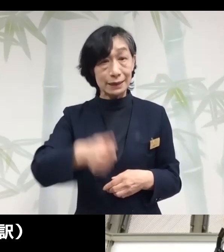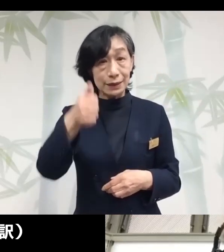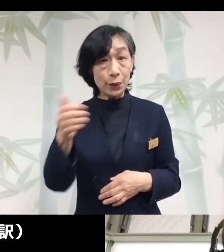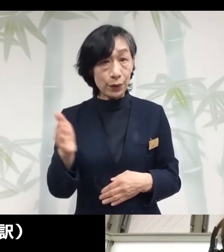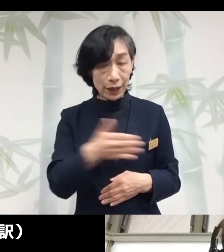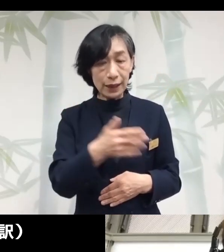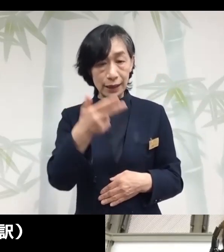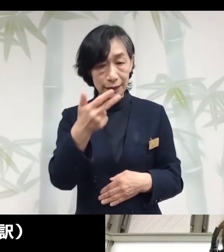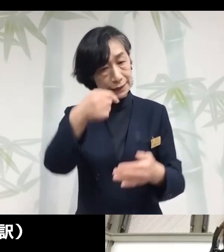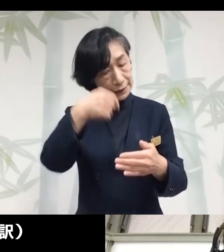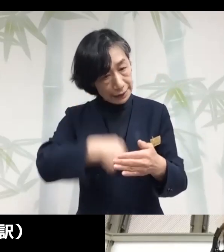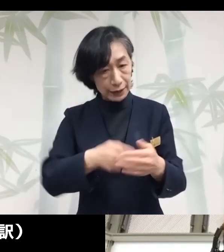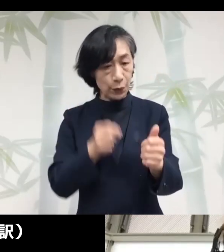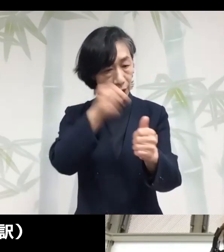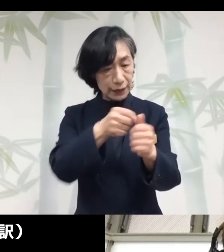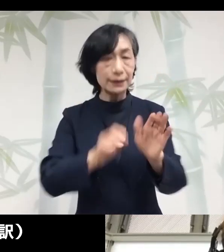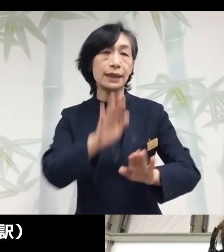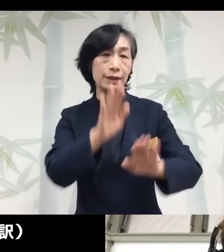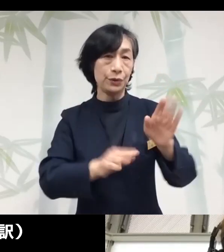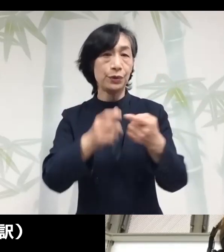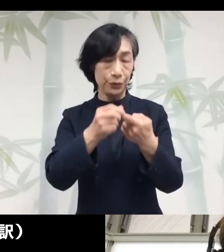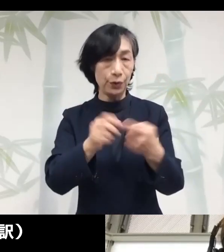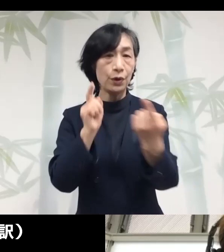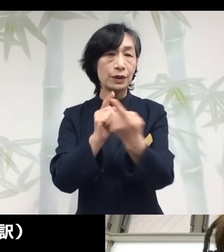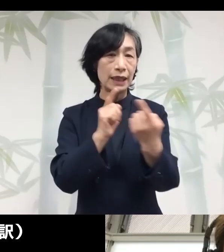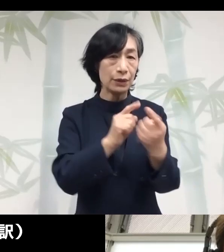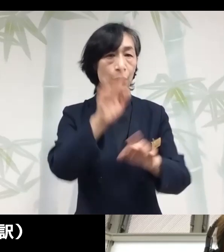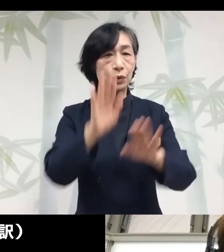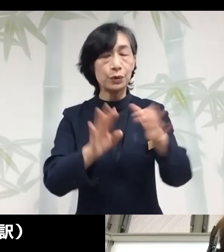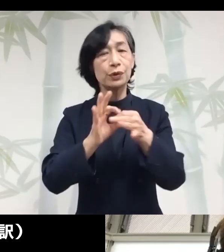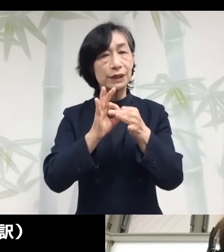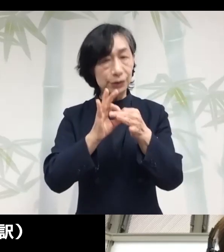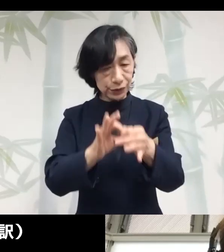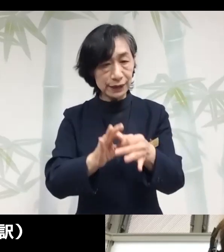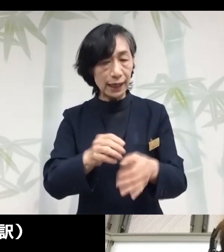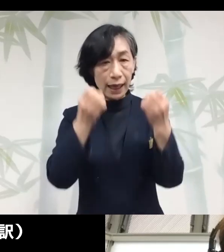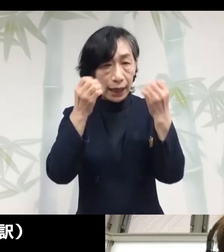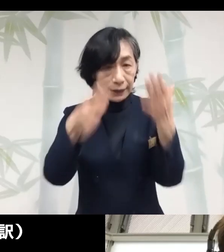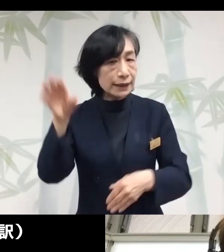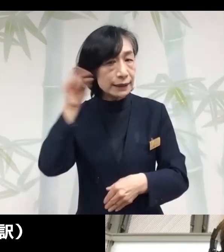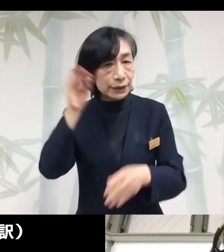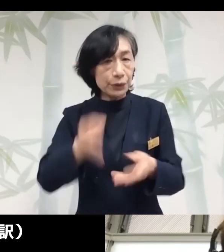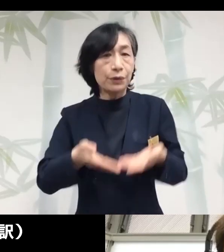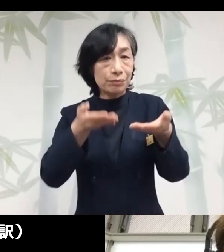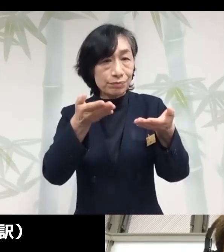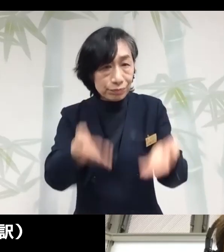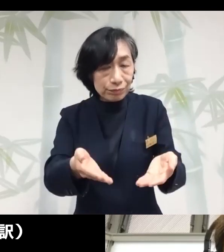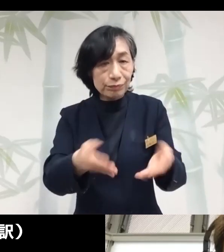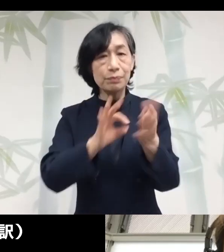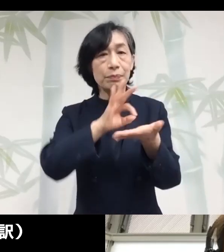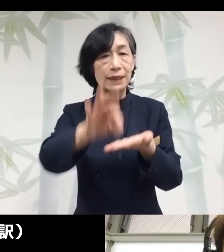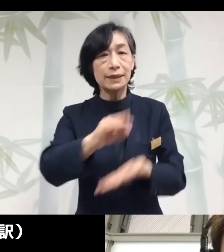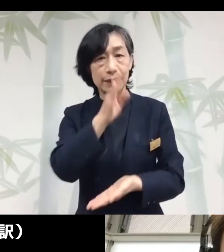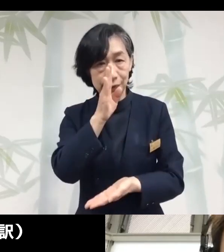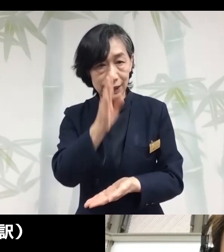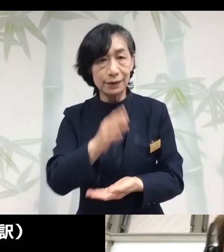の感染状況や対応状況などの最新の状況を踏まえて、市民の皆様へメッセージをよろしくお